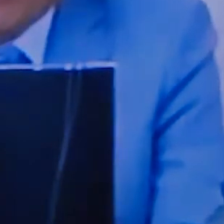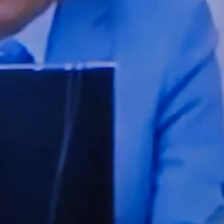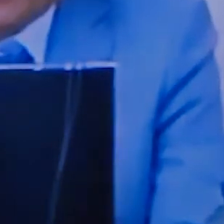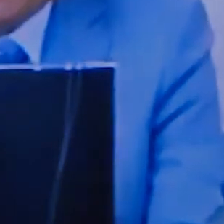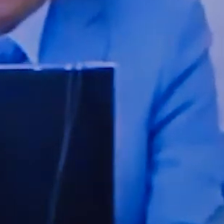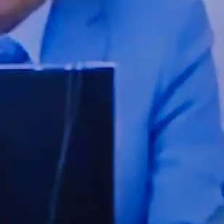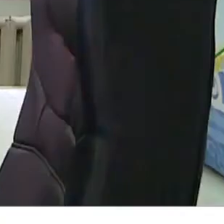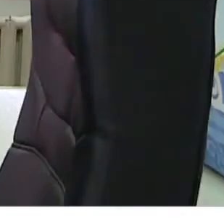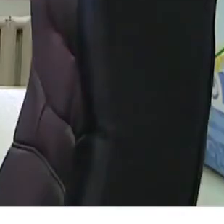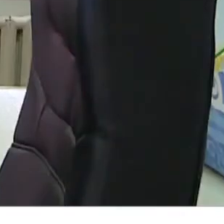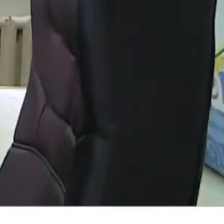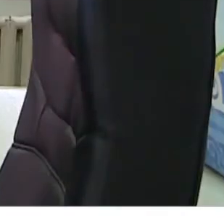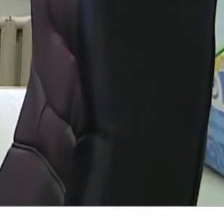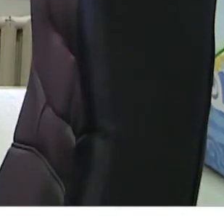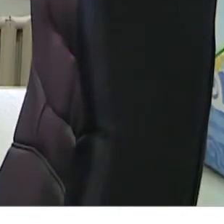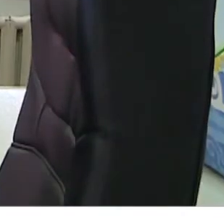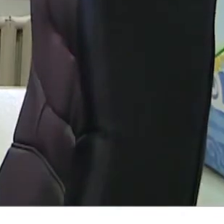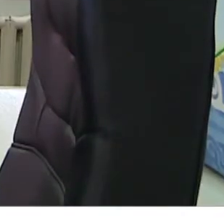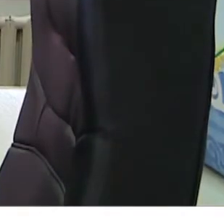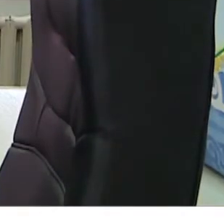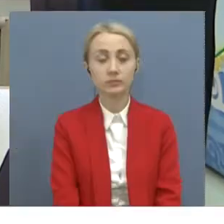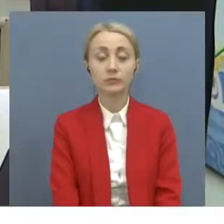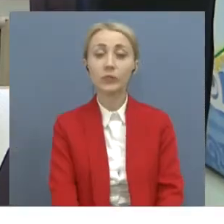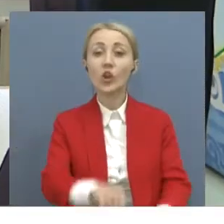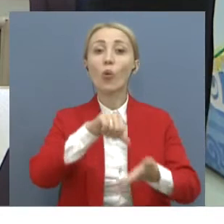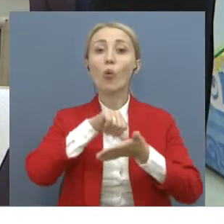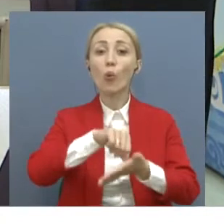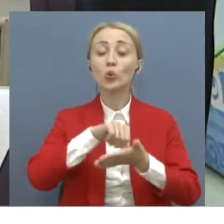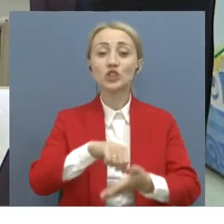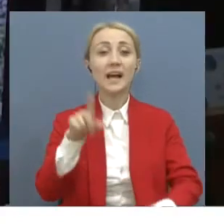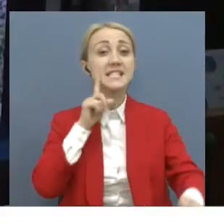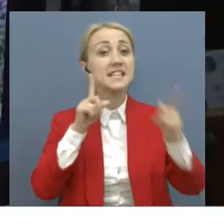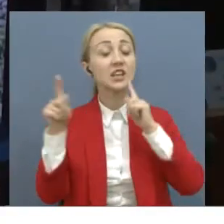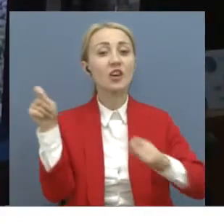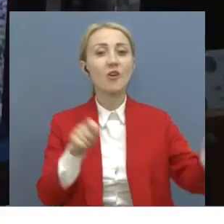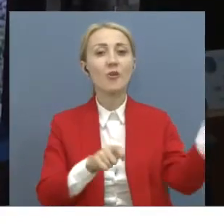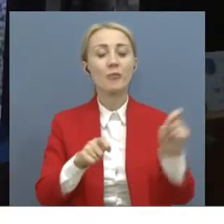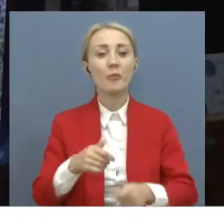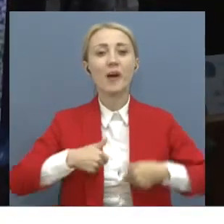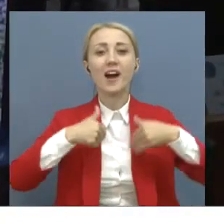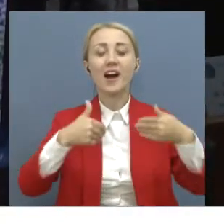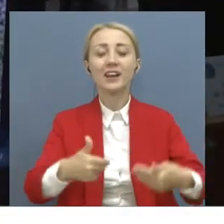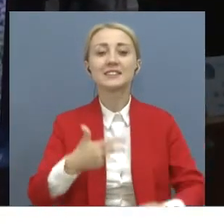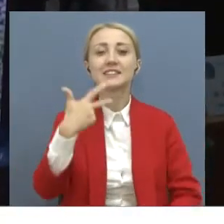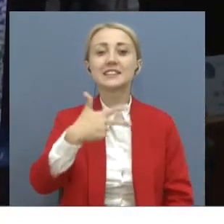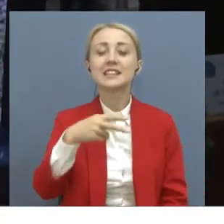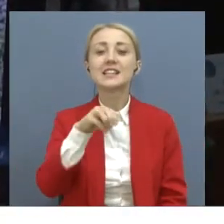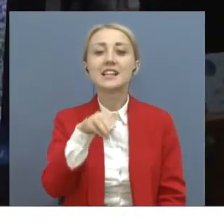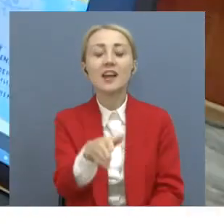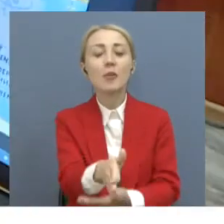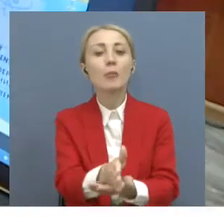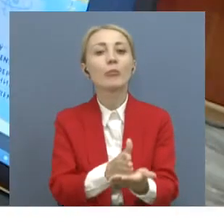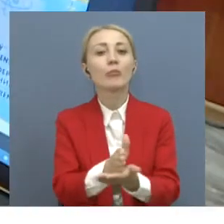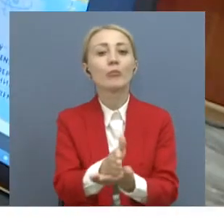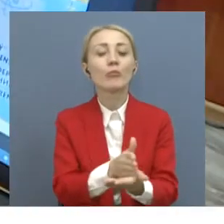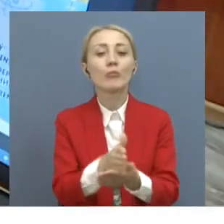демократ болған екен. Конференция қатысушылары педагогикалық колледждің 30 жылдығымен құттықтап, өзара ынтымақтастық пен тәжірибе